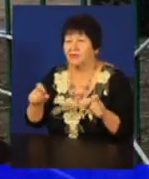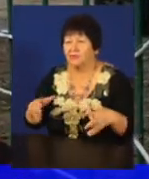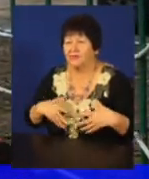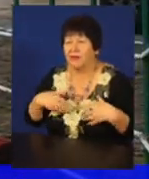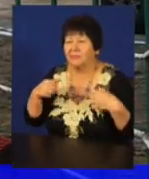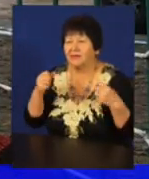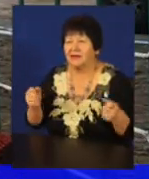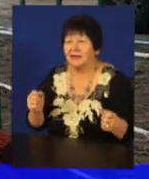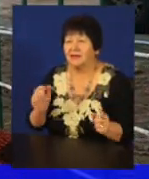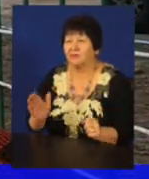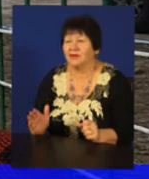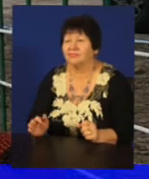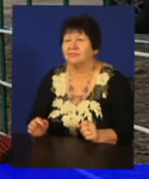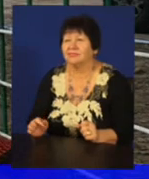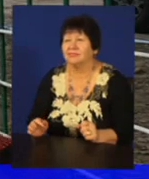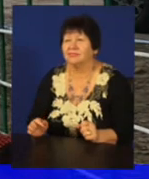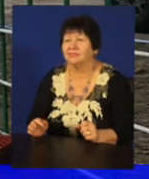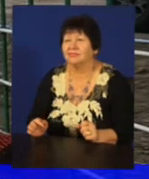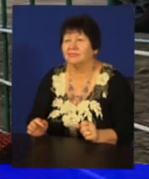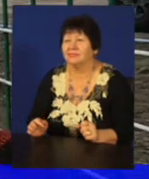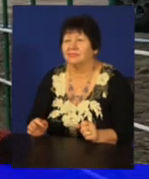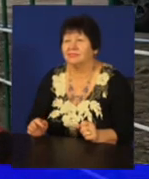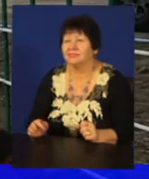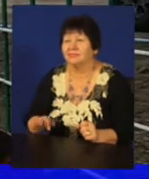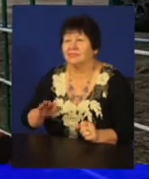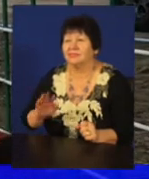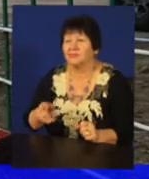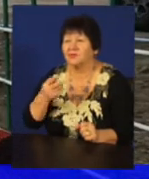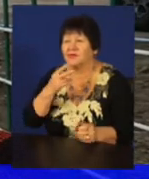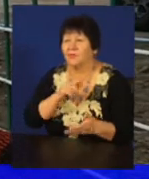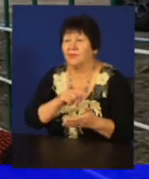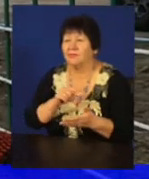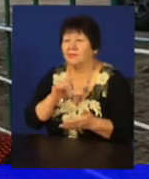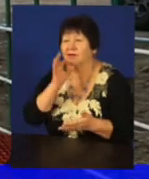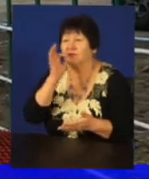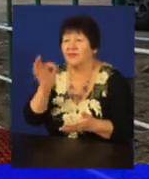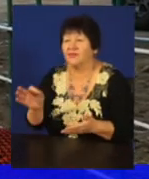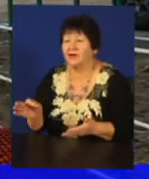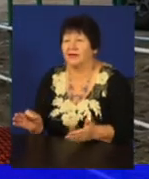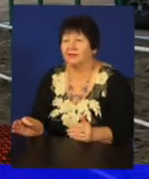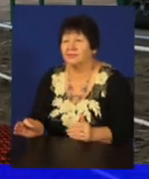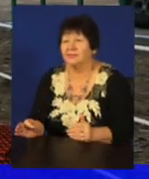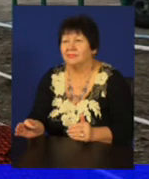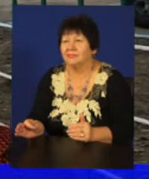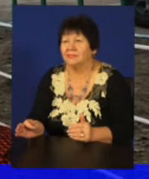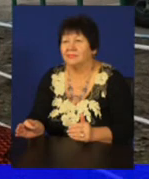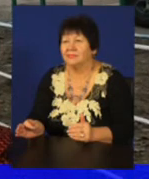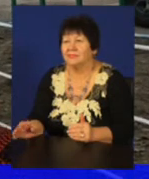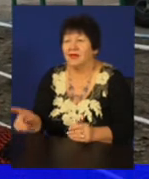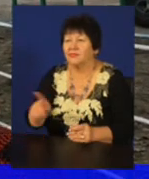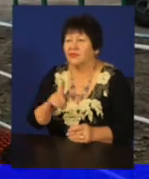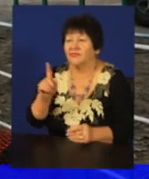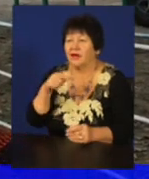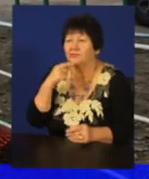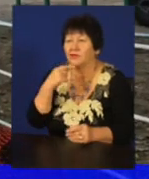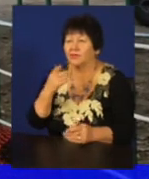sănătate, în primul rând, fiindcă, după cum s-a menționat până acum, de toți